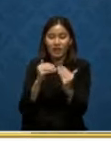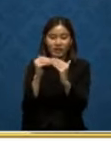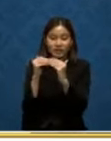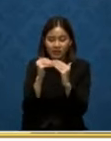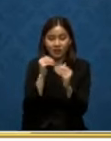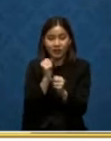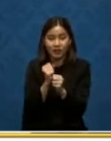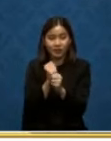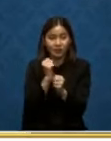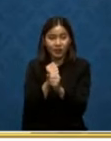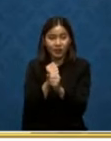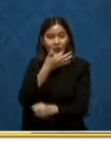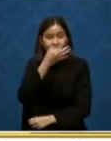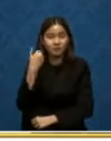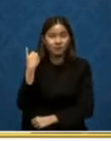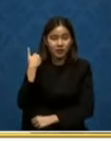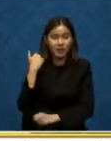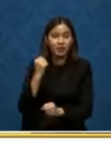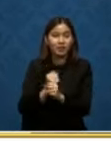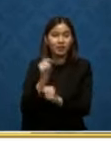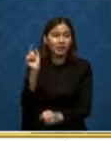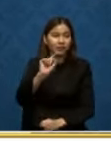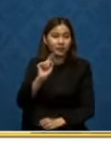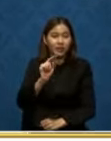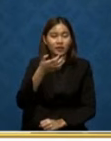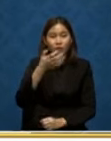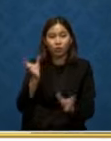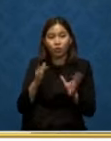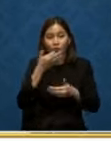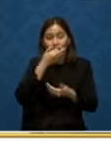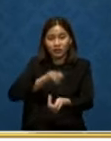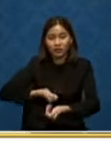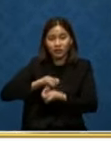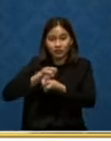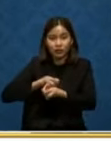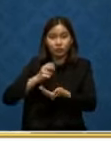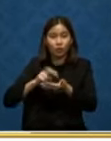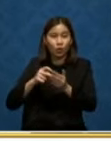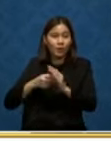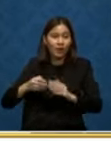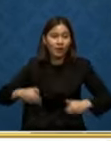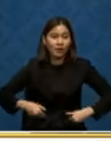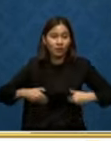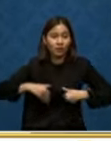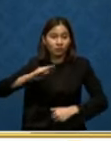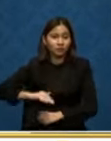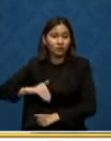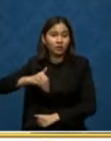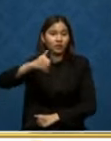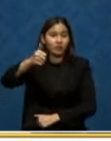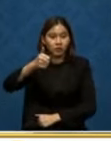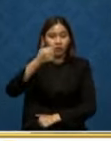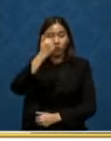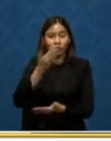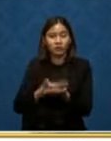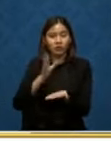กินทำยังไงก็แล้วแต่ให้พี่น้องชาวเกษตรกรได้ลืมตาอ้าปากด้วยการลดต้นทุนการผลิต